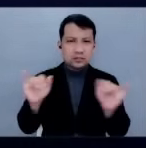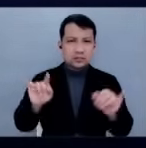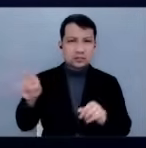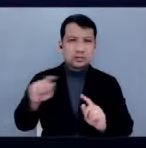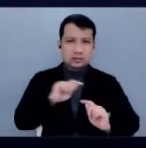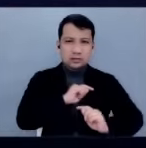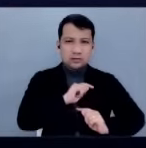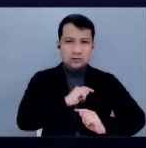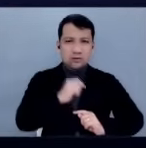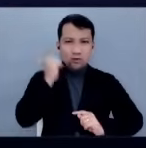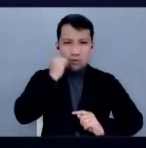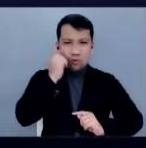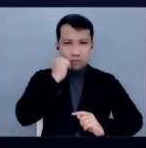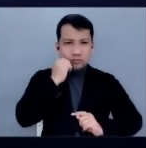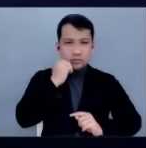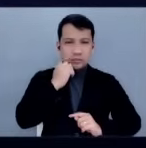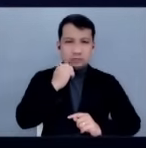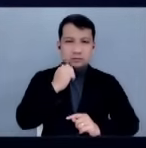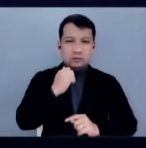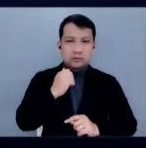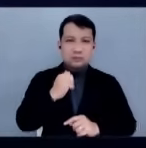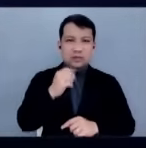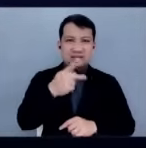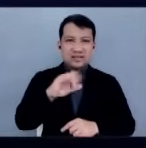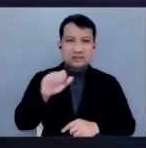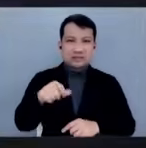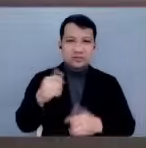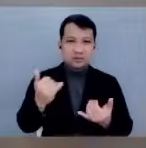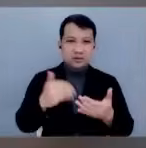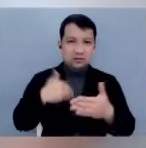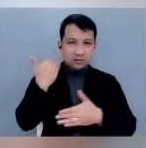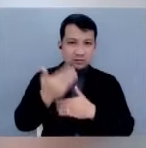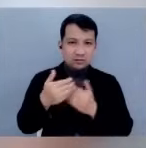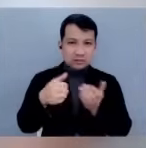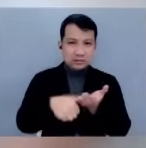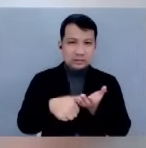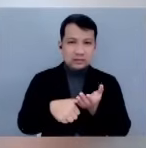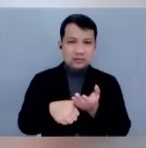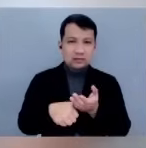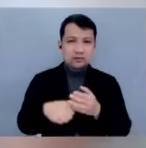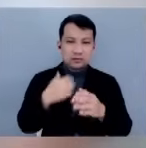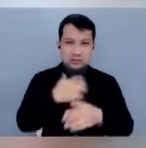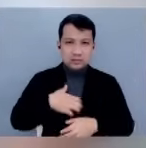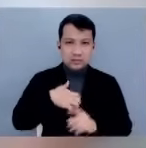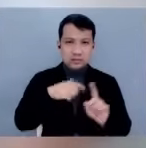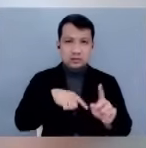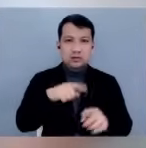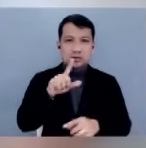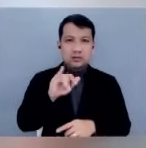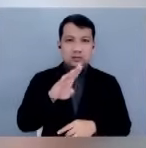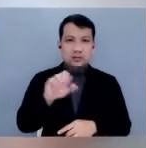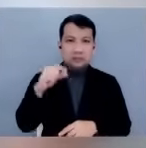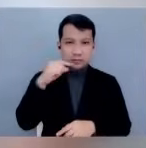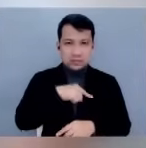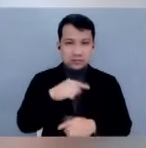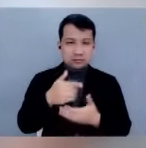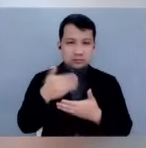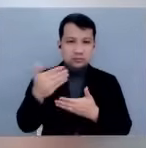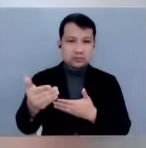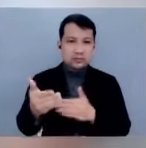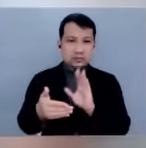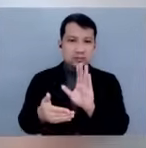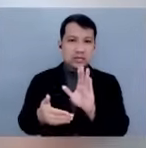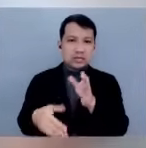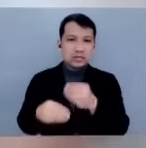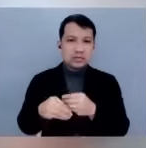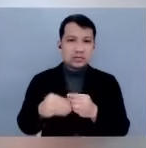mahilig magpapansin, lalo't kakandidato sa susunod na eleksyon. Reklamong libel at cyber libel din ang isinampa ni Trillanes sa